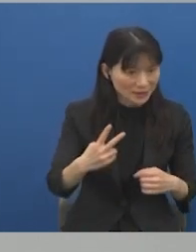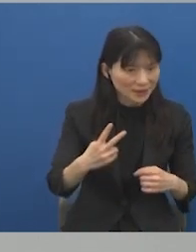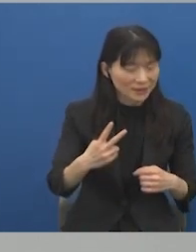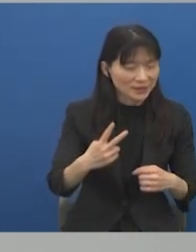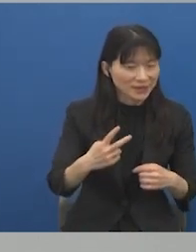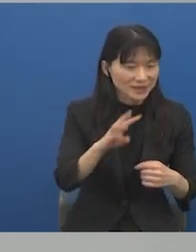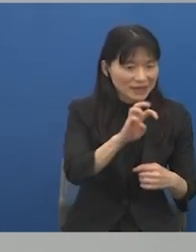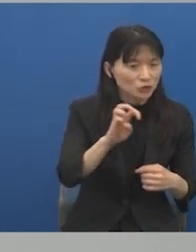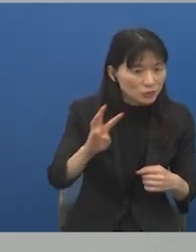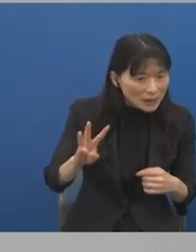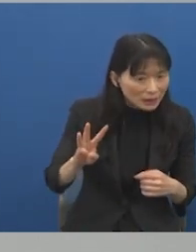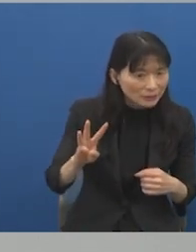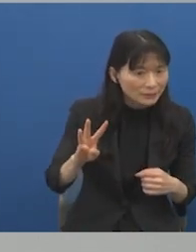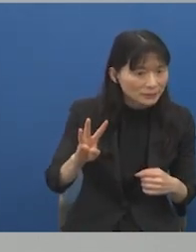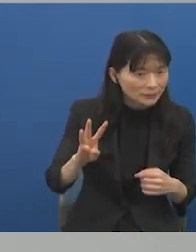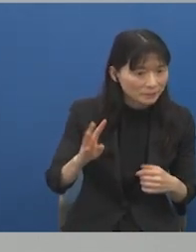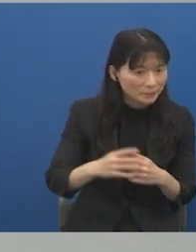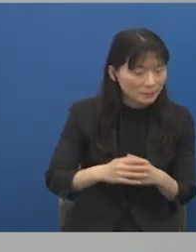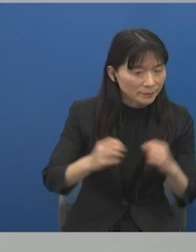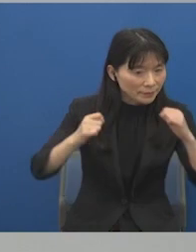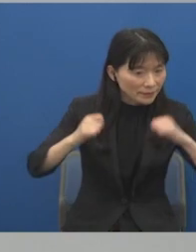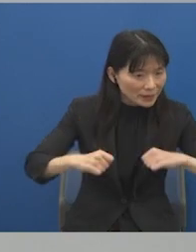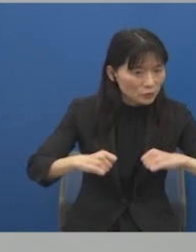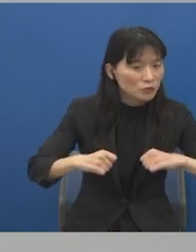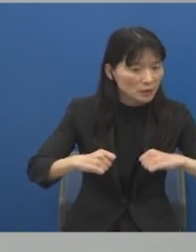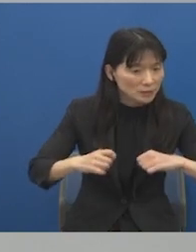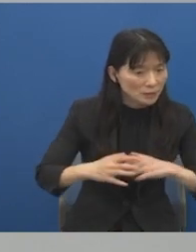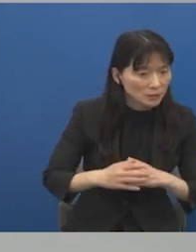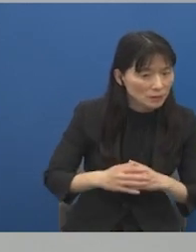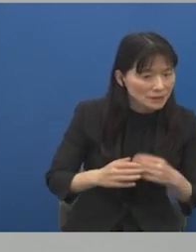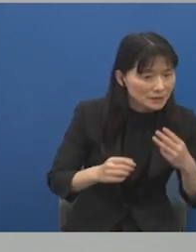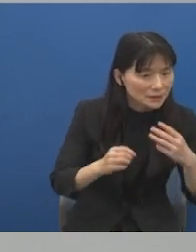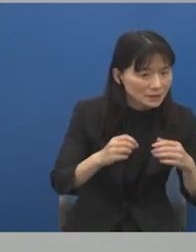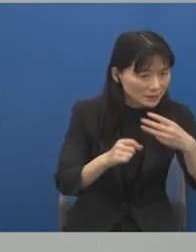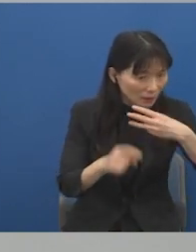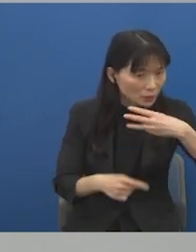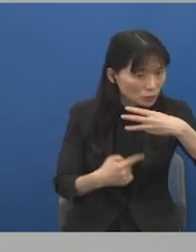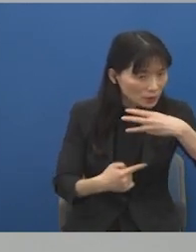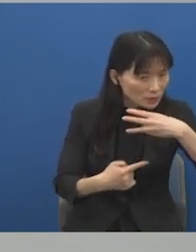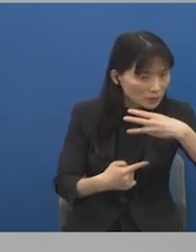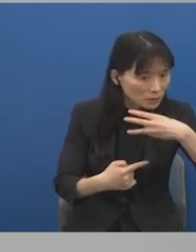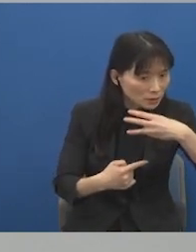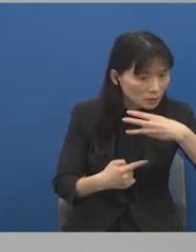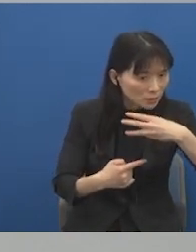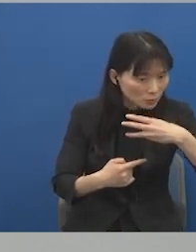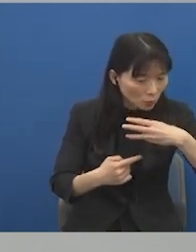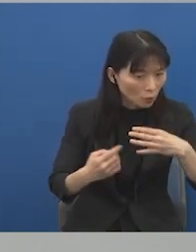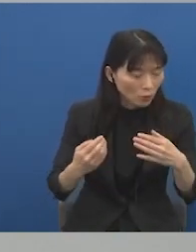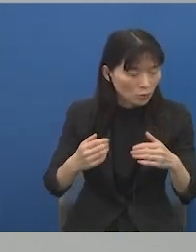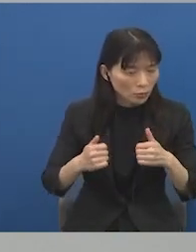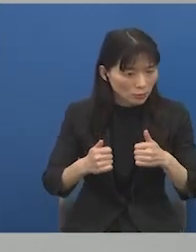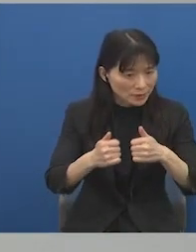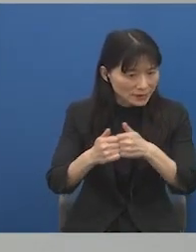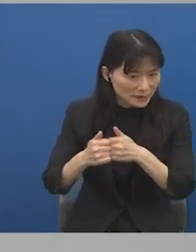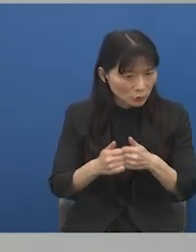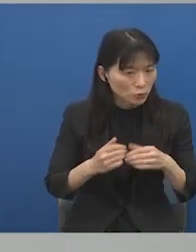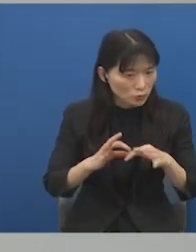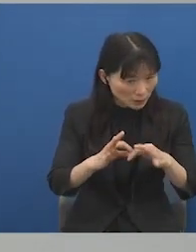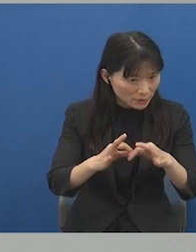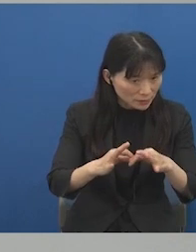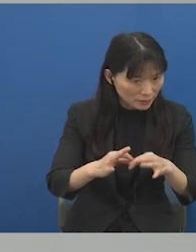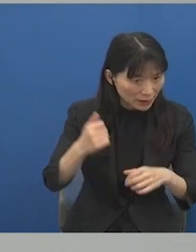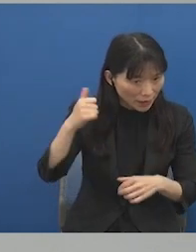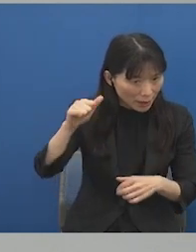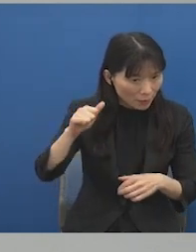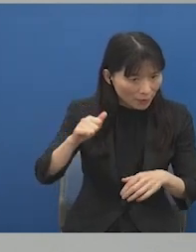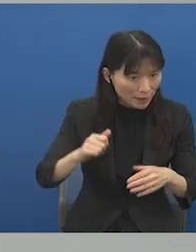33件を一括議題といたします。3月1日の議事を継続いたします。本案はただいまお